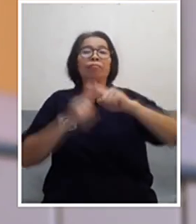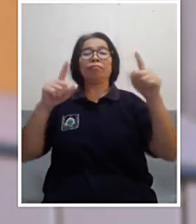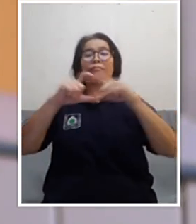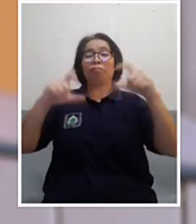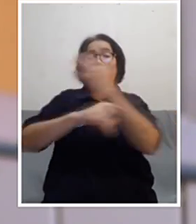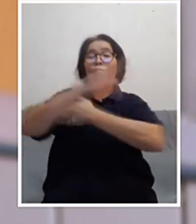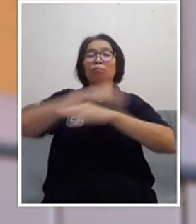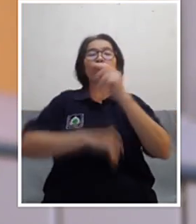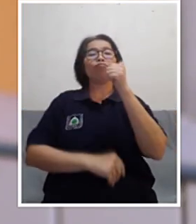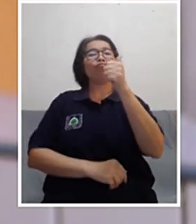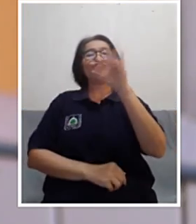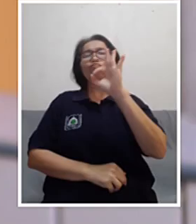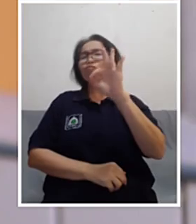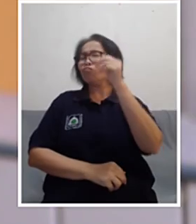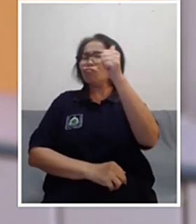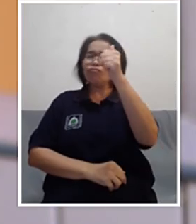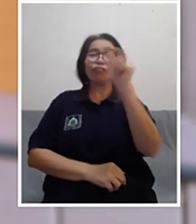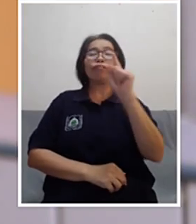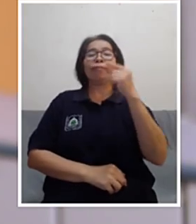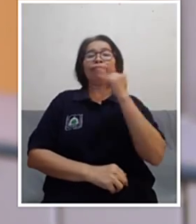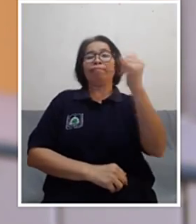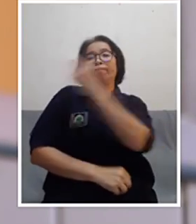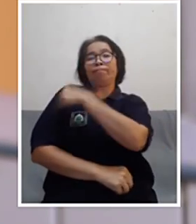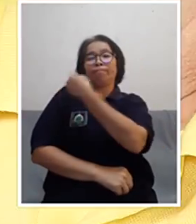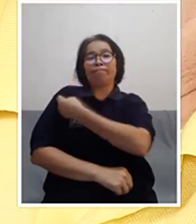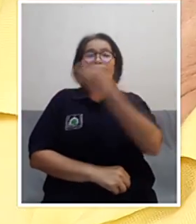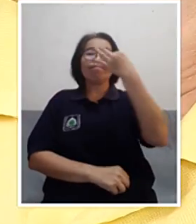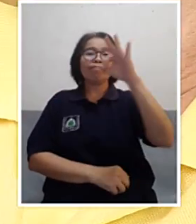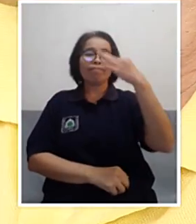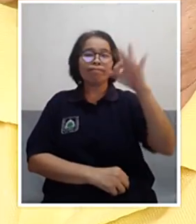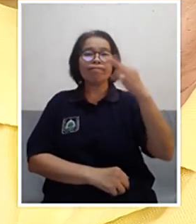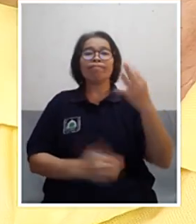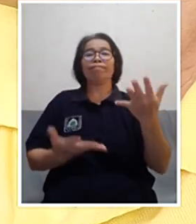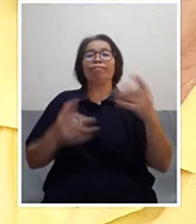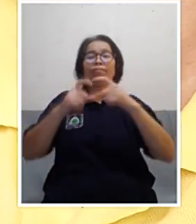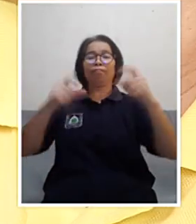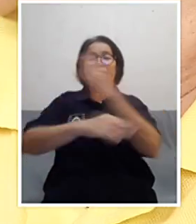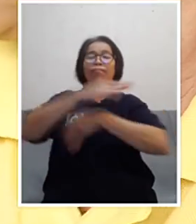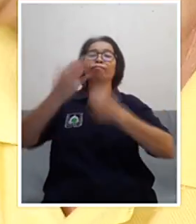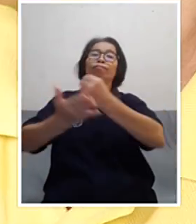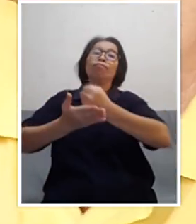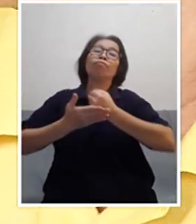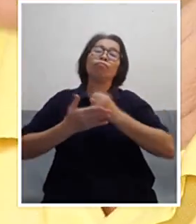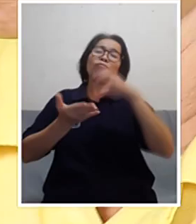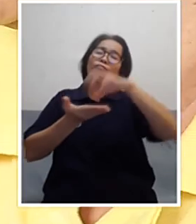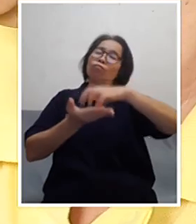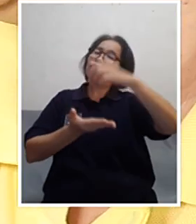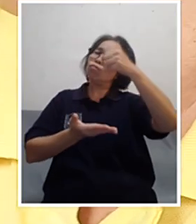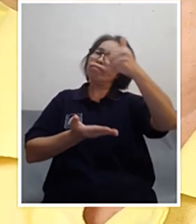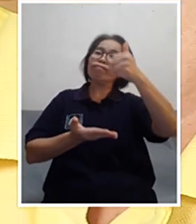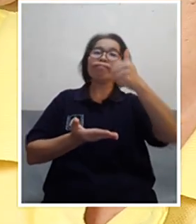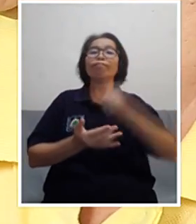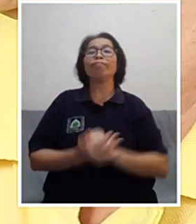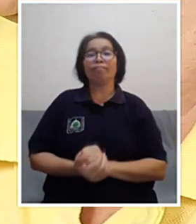ลเนี่ยโหแม่ไปไม่ได้เลยลูกเลยลำบากมากพอมีบัตรนี้แล้วแม่ก็คือโชคดีมีบัตรตรงนี้แ